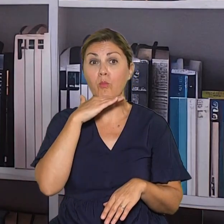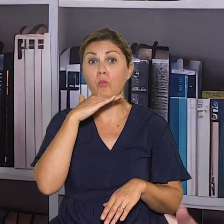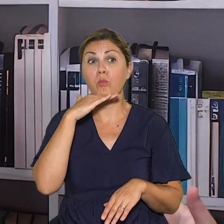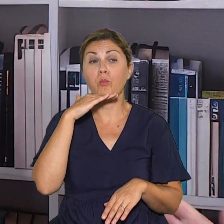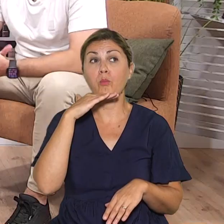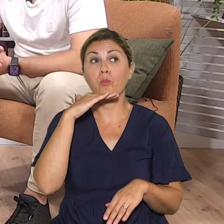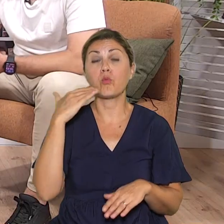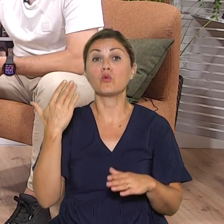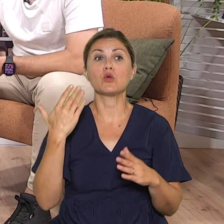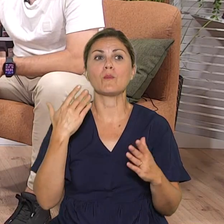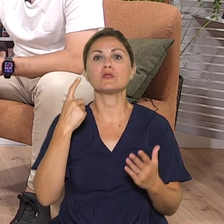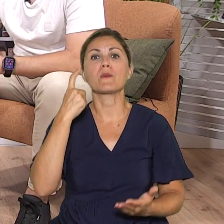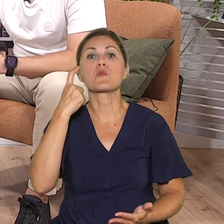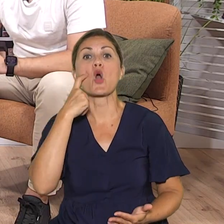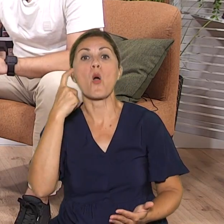Ne, brinite.